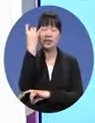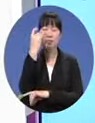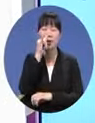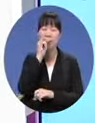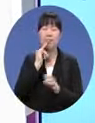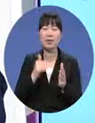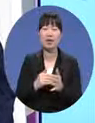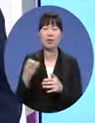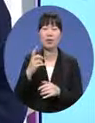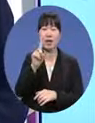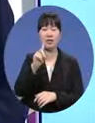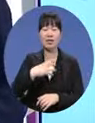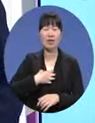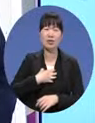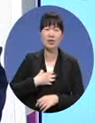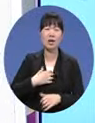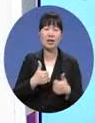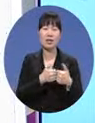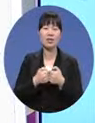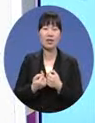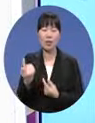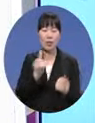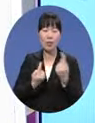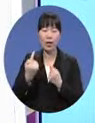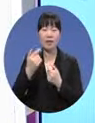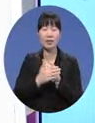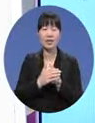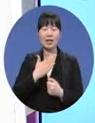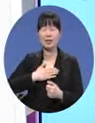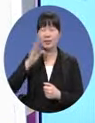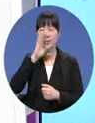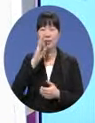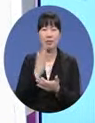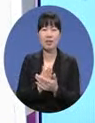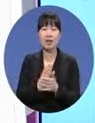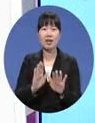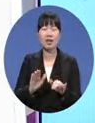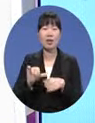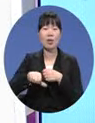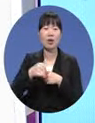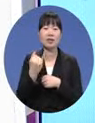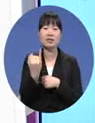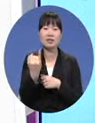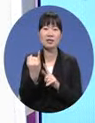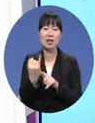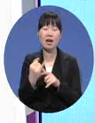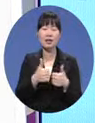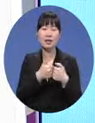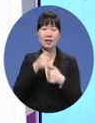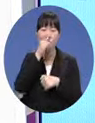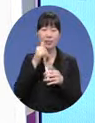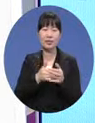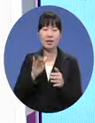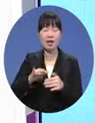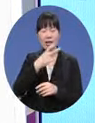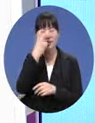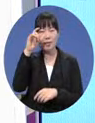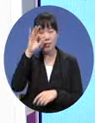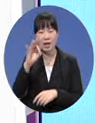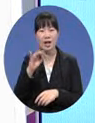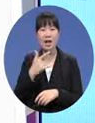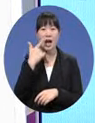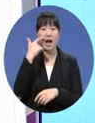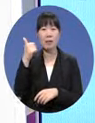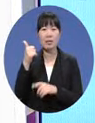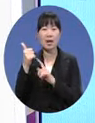거예요. 또 하나 제가 우려하는 건 상담이 너무 들어와서 절대로 기분 나빠하지 마십시오. 5학년 여자애가 상담을 했는데 자다 보니까 아빠